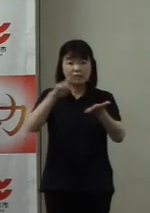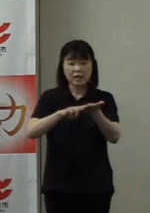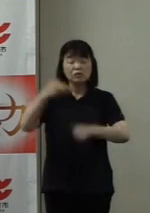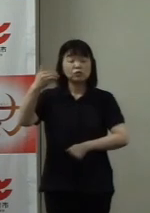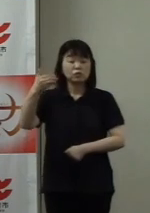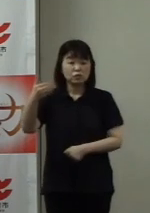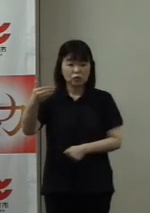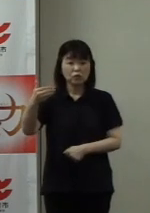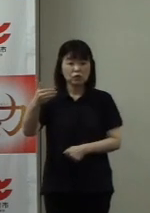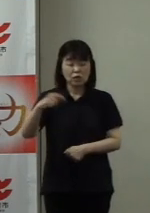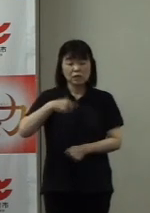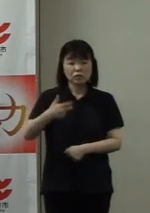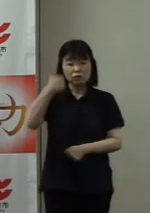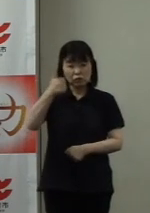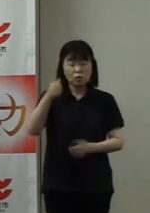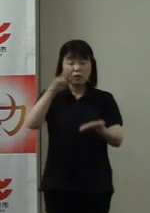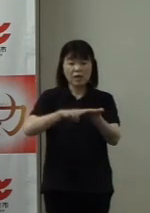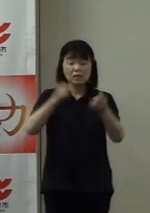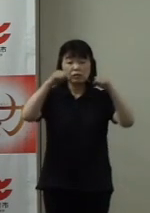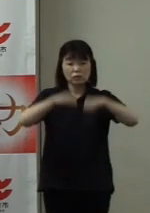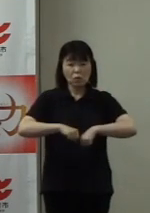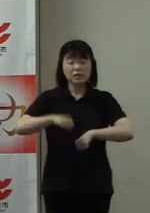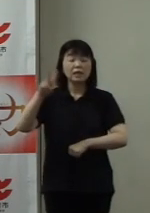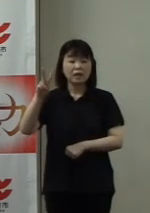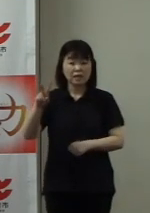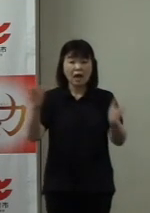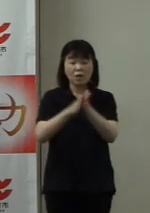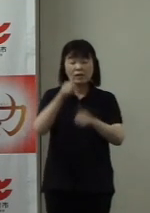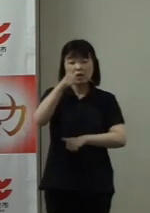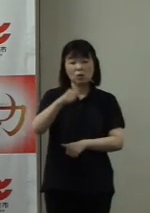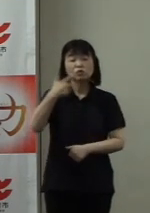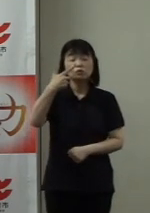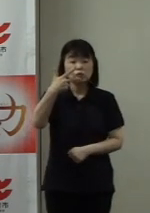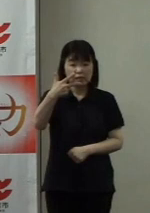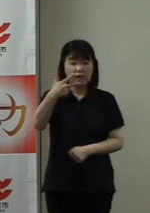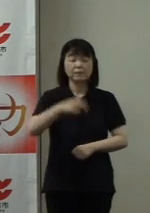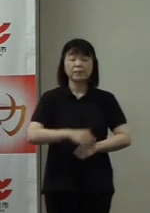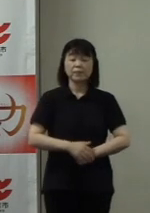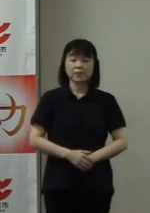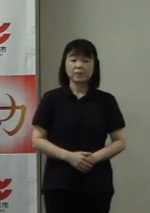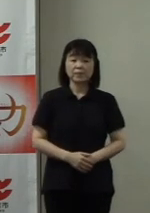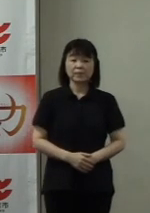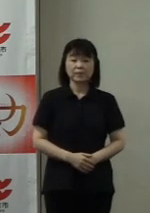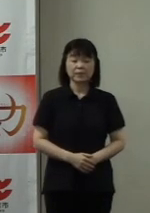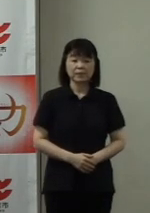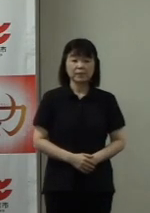9件、専決処分の承認が2件ということで、57件となっております。